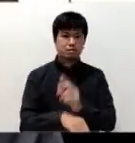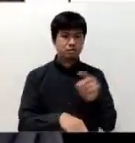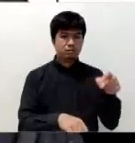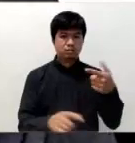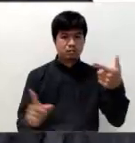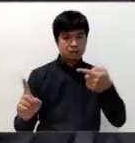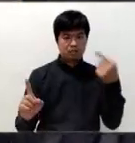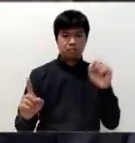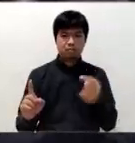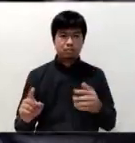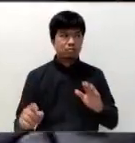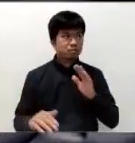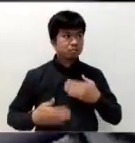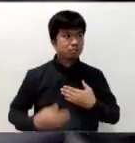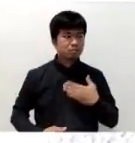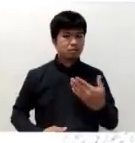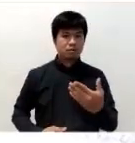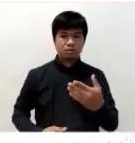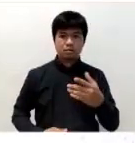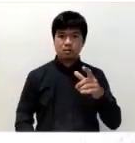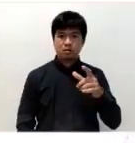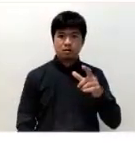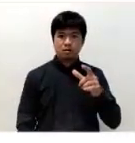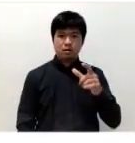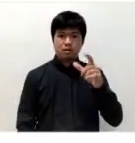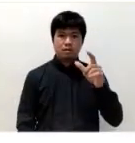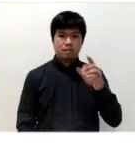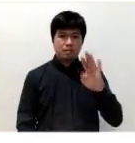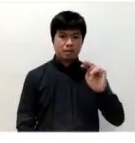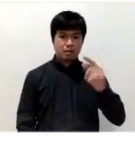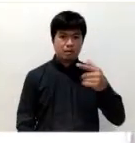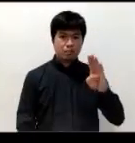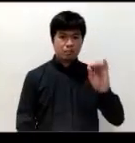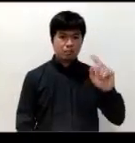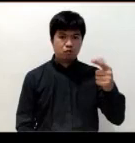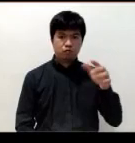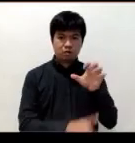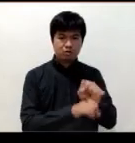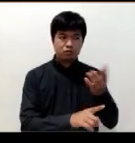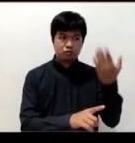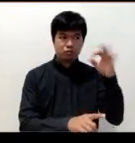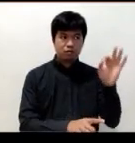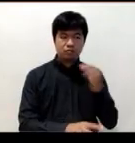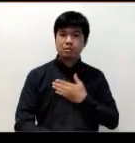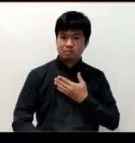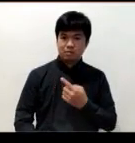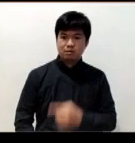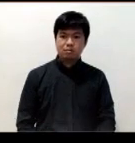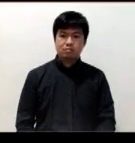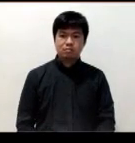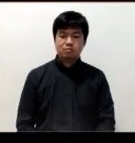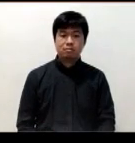gunman na si Eduardo Almario Legaspi alias Bingbong na naaresto noong Biyernes. Bukod sa getaway vehicle, isa